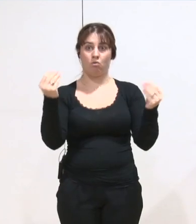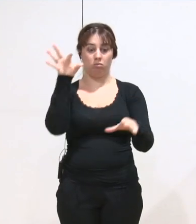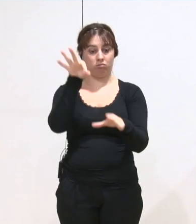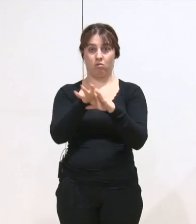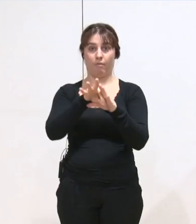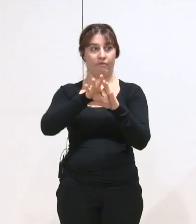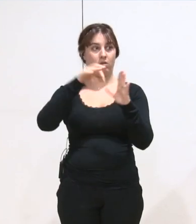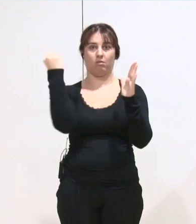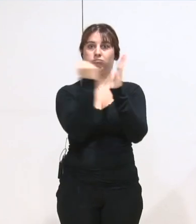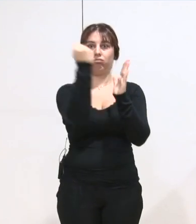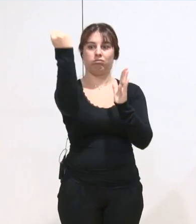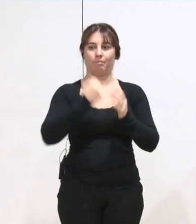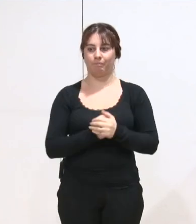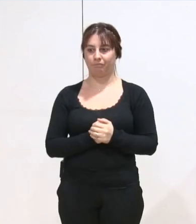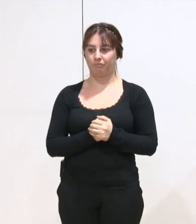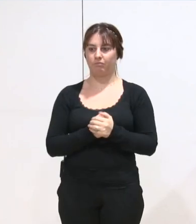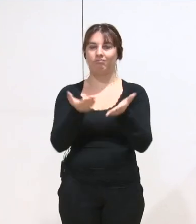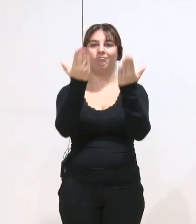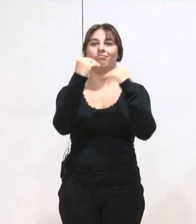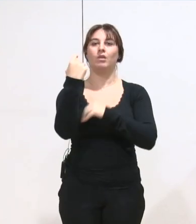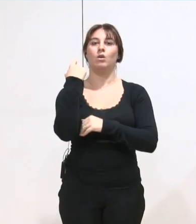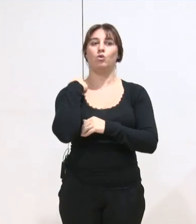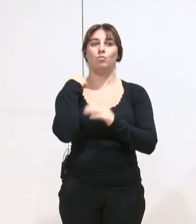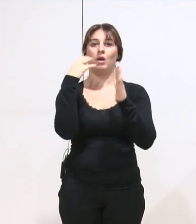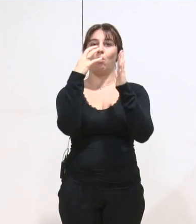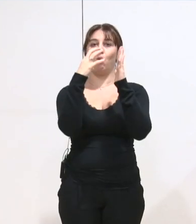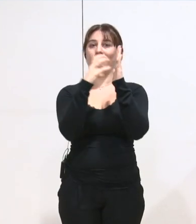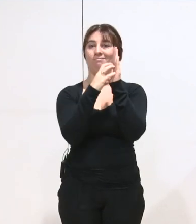adoptée. La délibération numéro 4 est